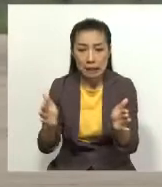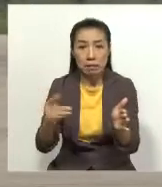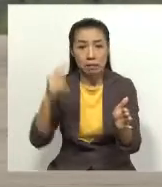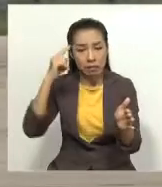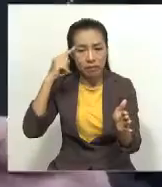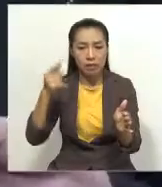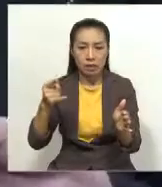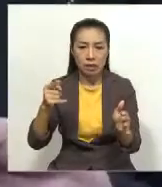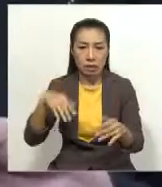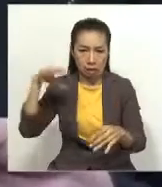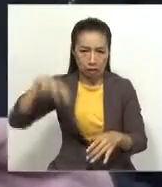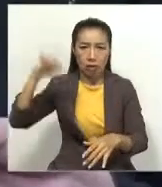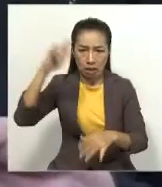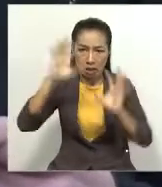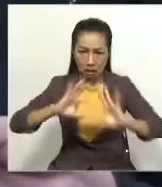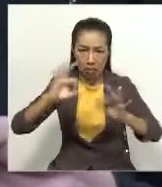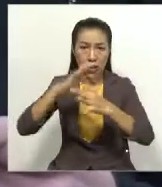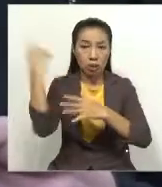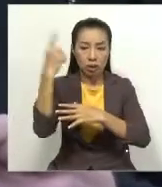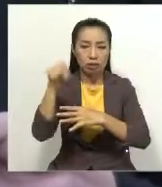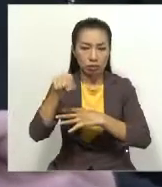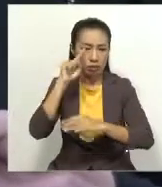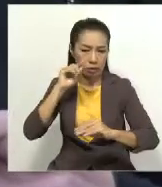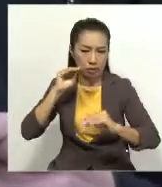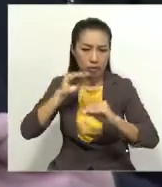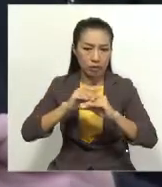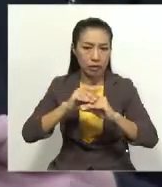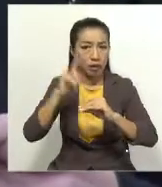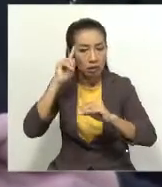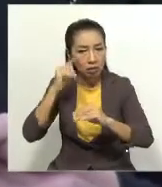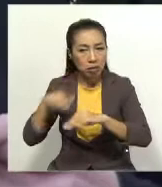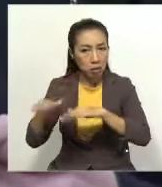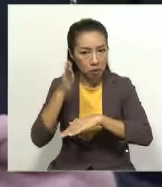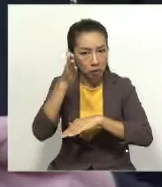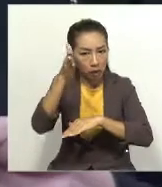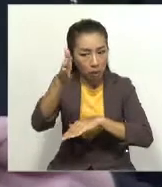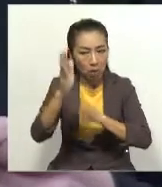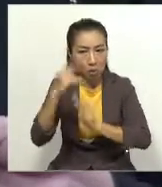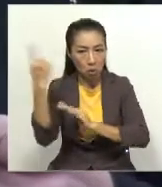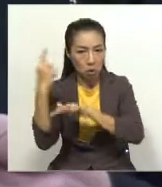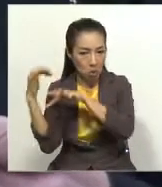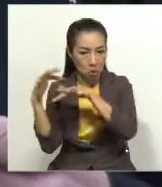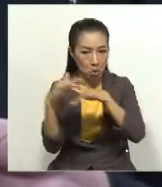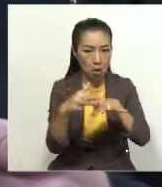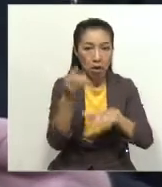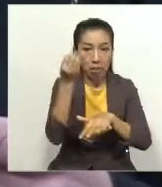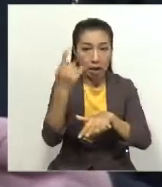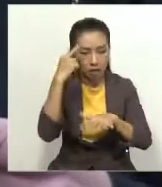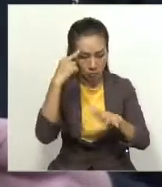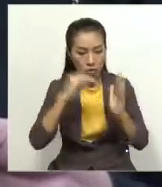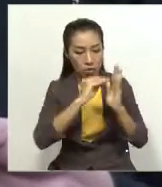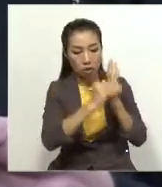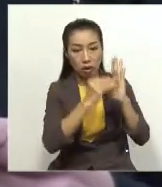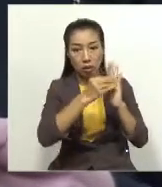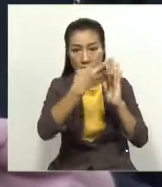ที่เรียกว่าเป็นหัวใจของการท่องเที่ยวนะครับพอจากการท่องเที่ยวแล้วการรองรับผู้คนในอนาคตข้างหน้าเราก็ทราบว่าของอีสานล่างเราเนี่ย